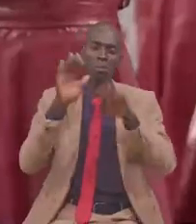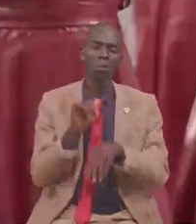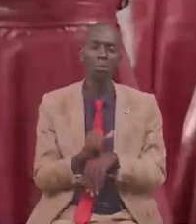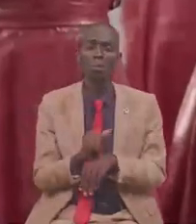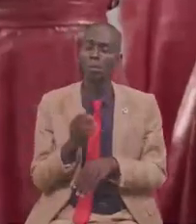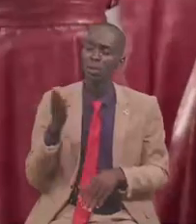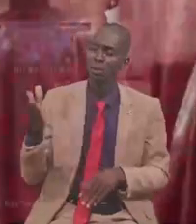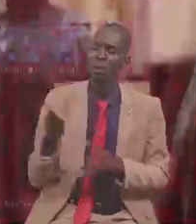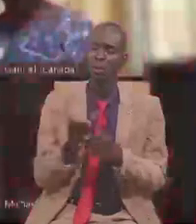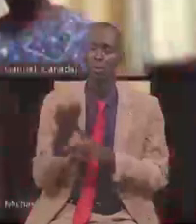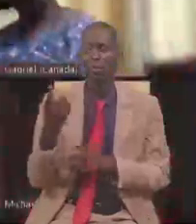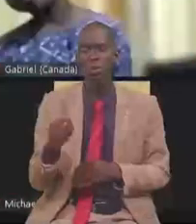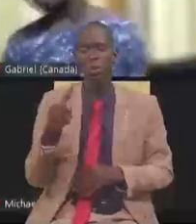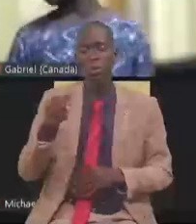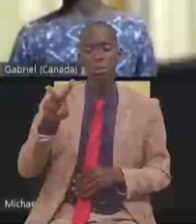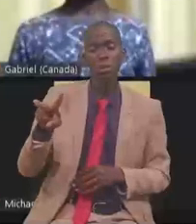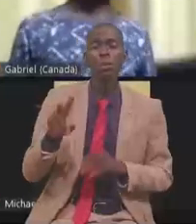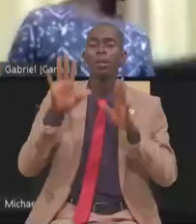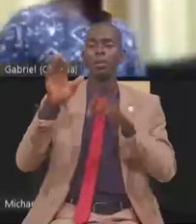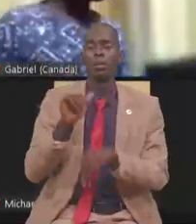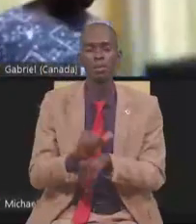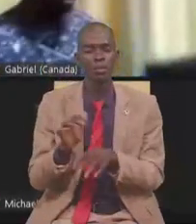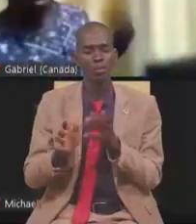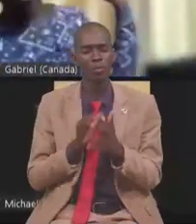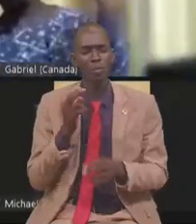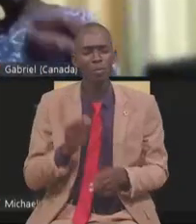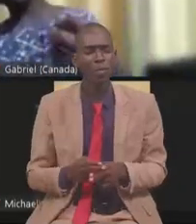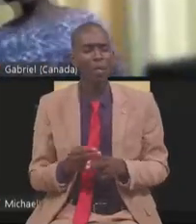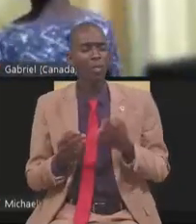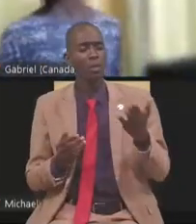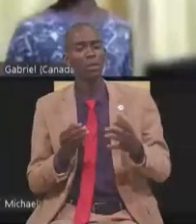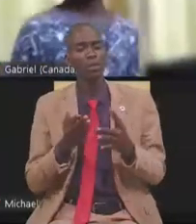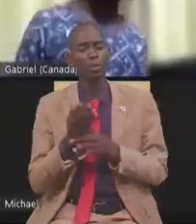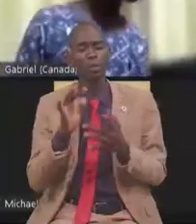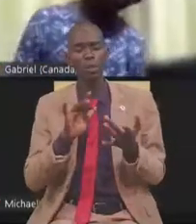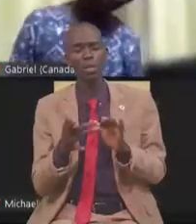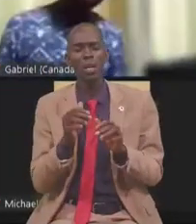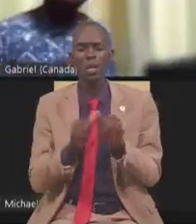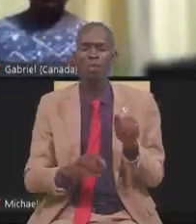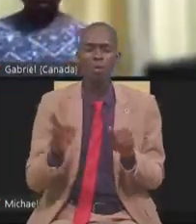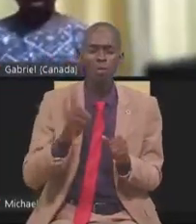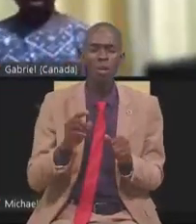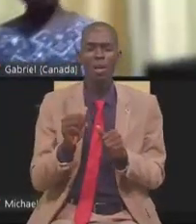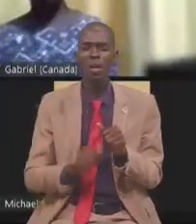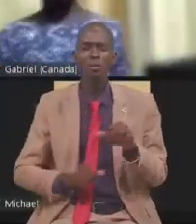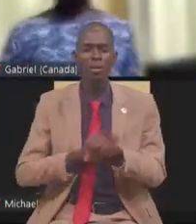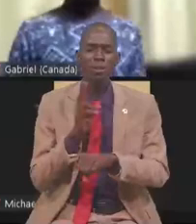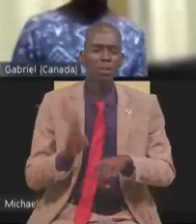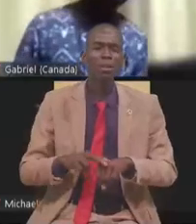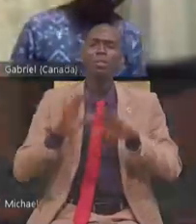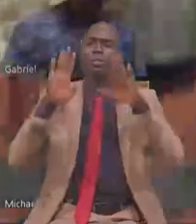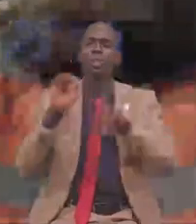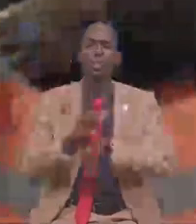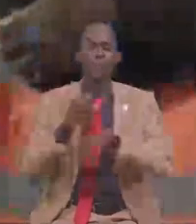la télévision, des miracles. Là-bas, en ligne, partout, dans chaque nation, des miracles